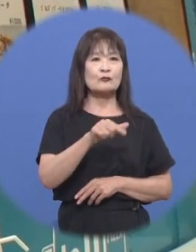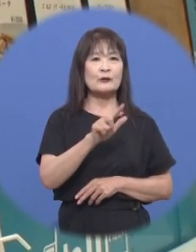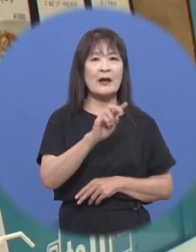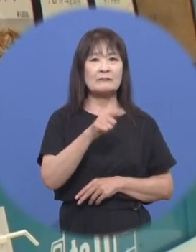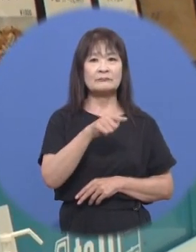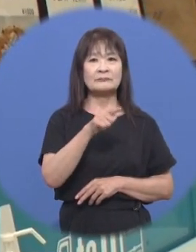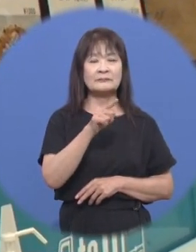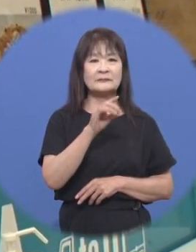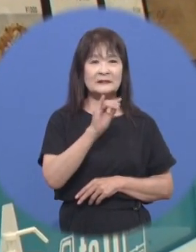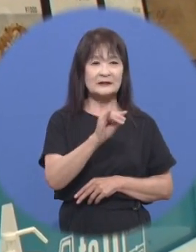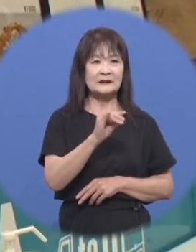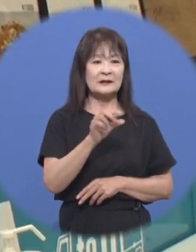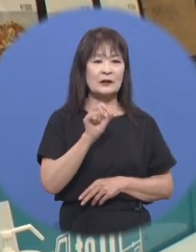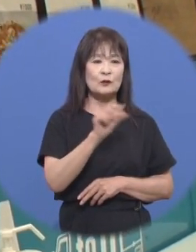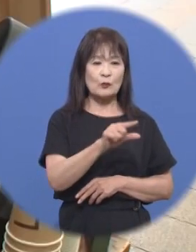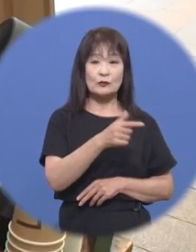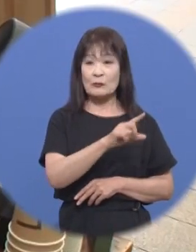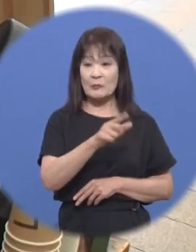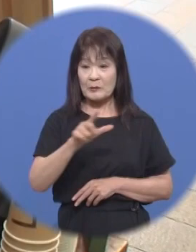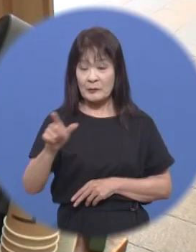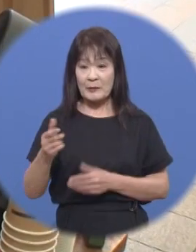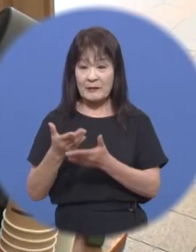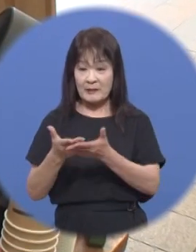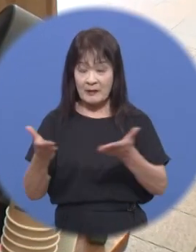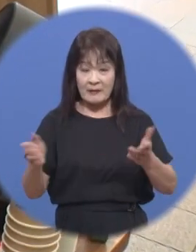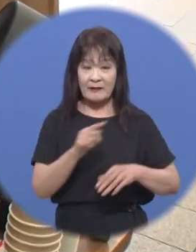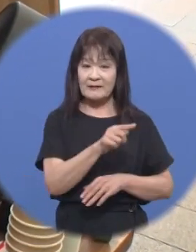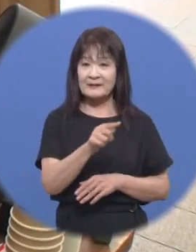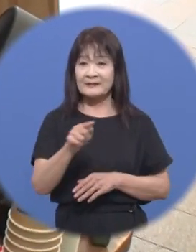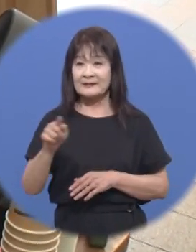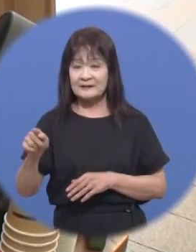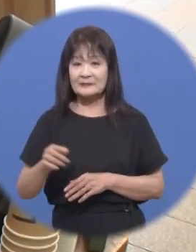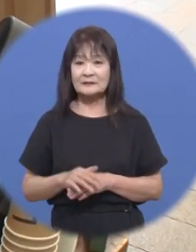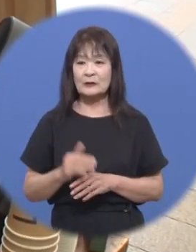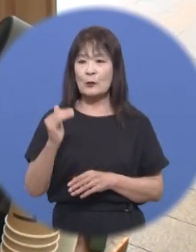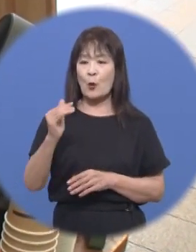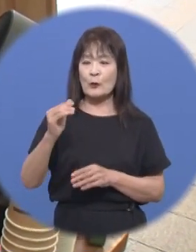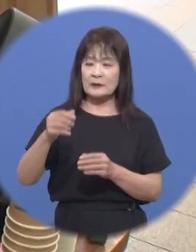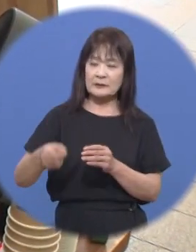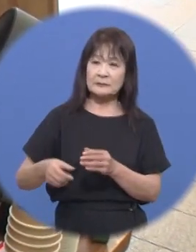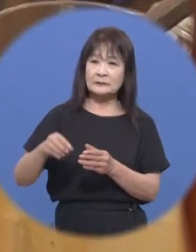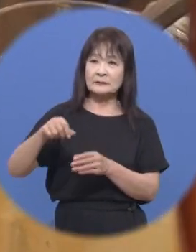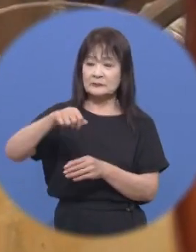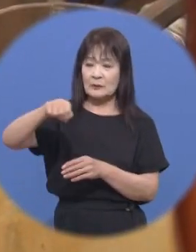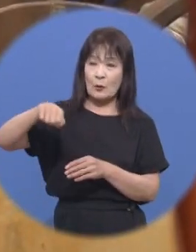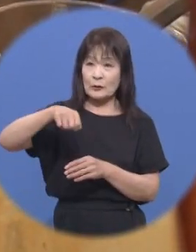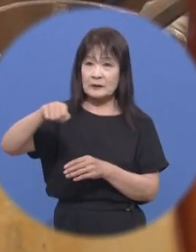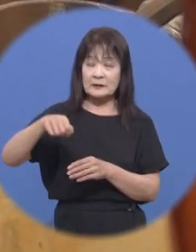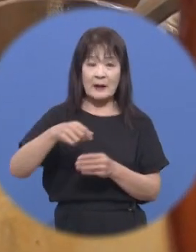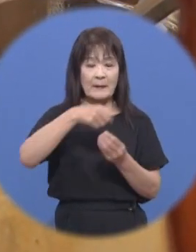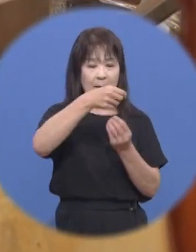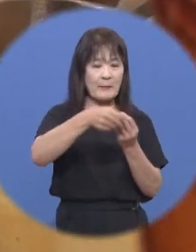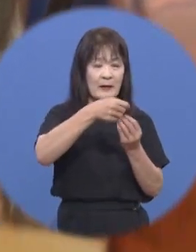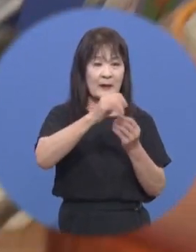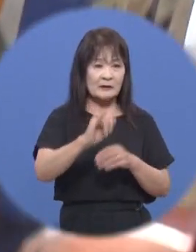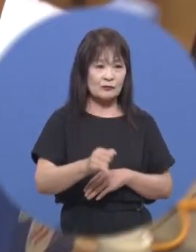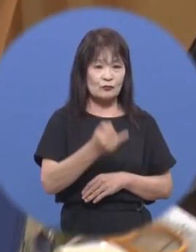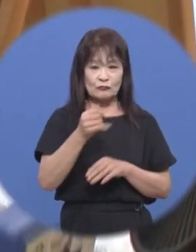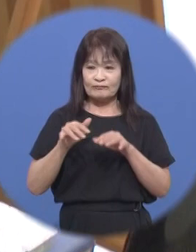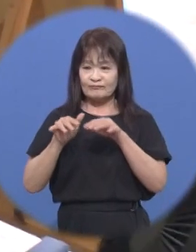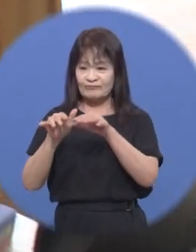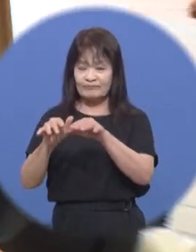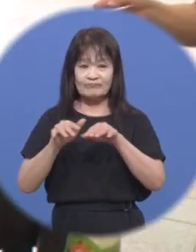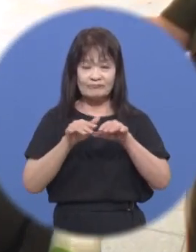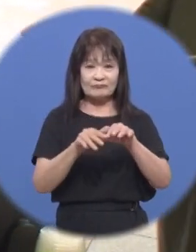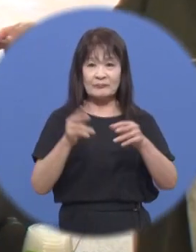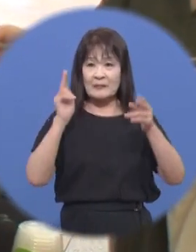はんを提供するお店が集合。ドリップコーヒー、バナナジュースなども人気を集めていて、出勤